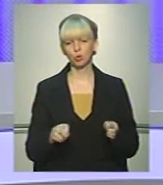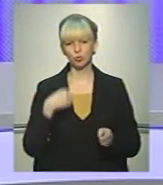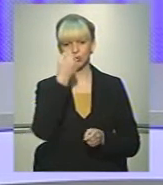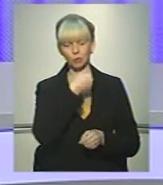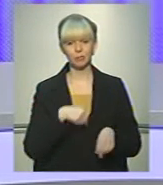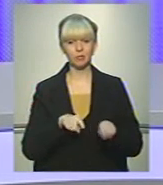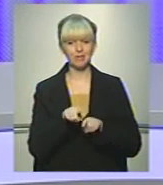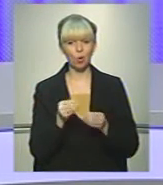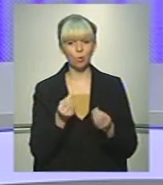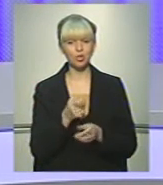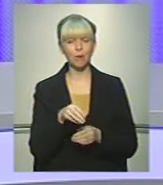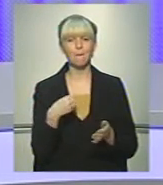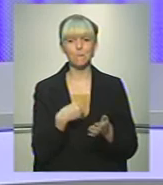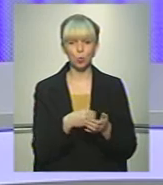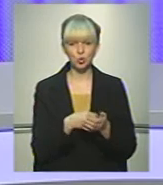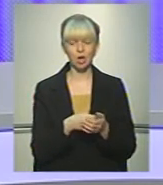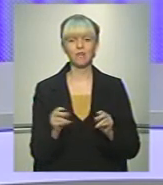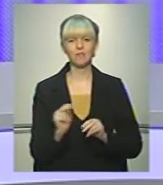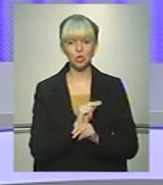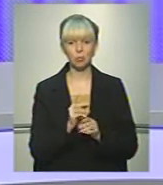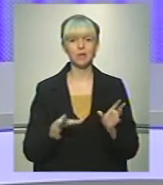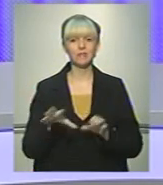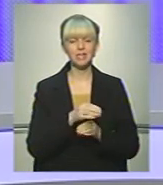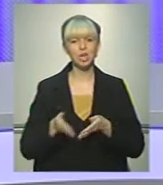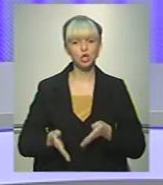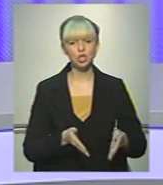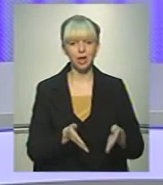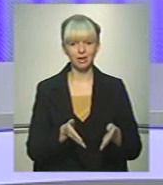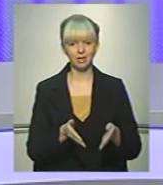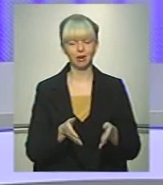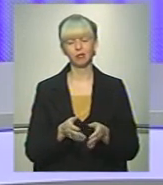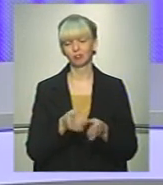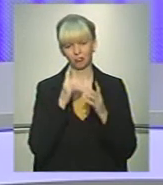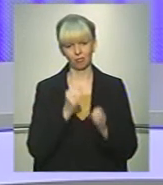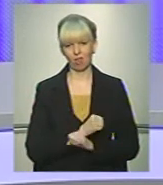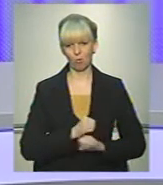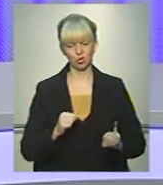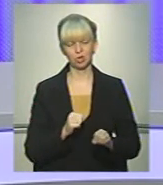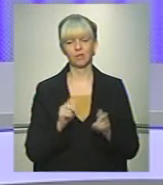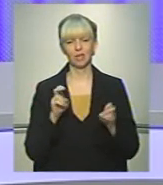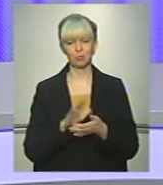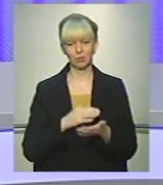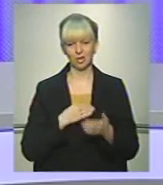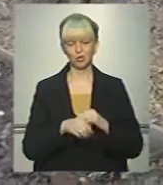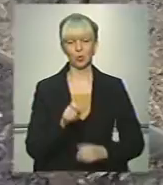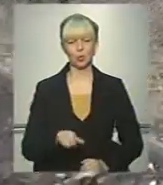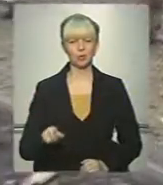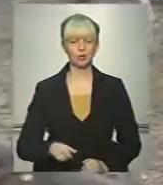Однак за ті кошти, що є в бюджеті, відремонтувати всі шляхи та тротуари неможливо. Тему продовжують наші